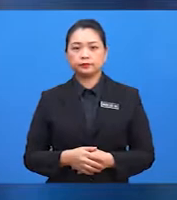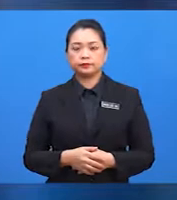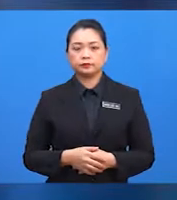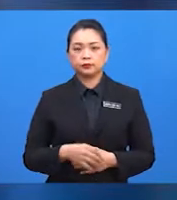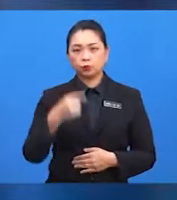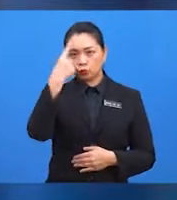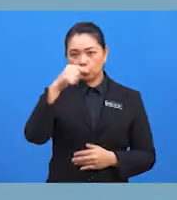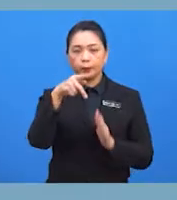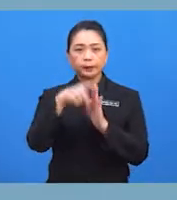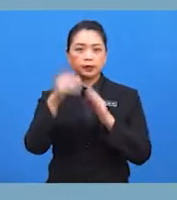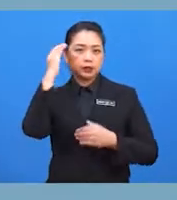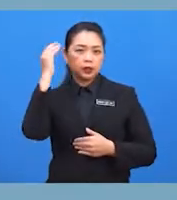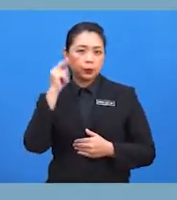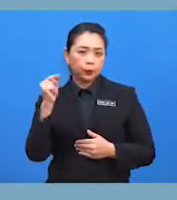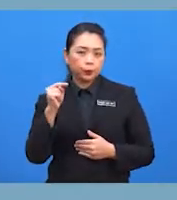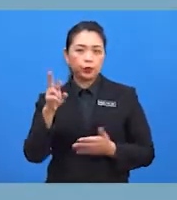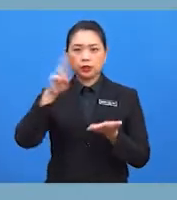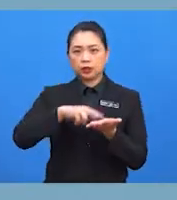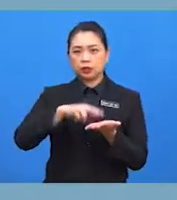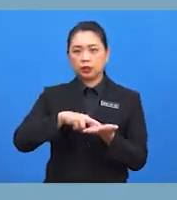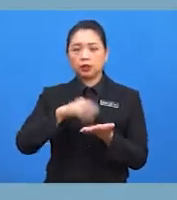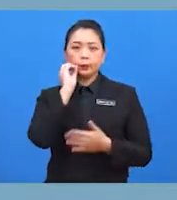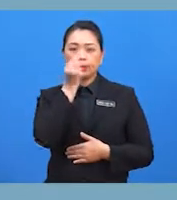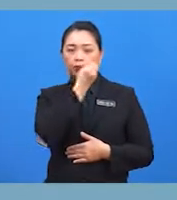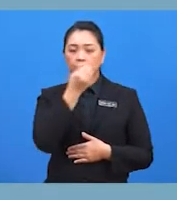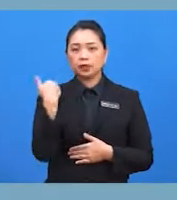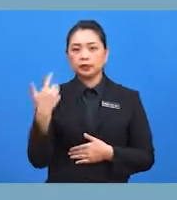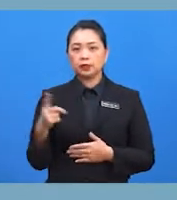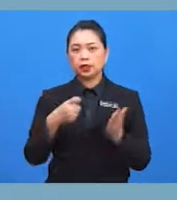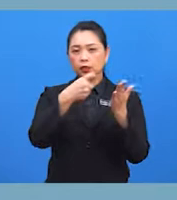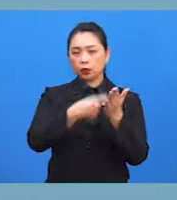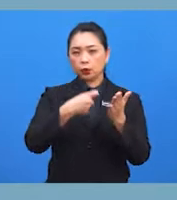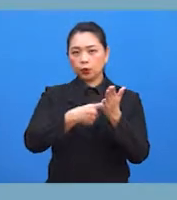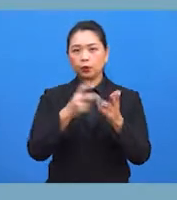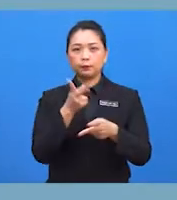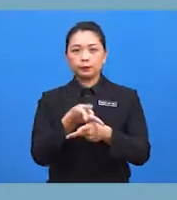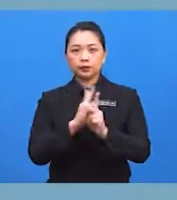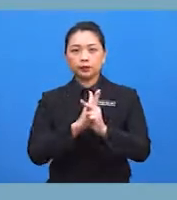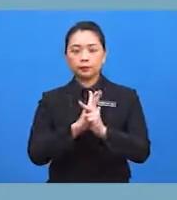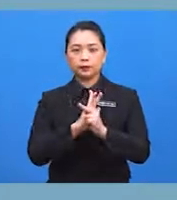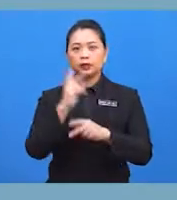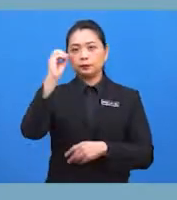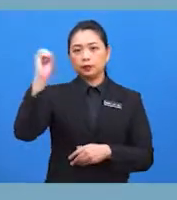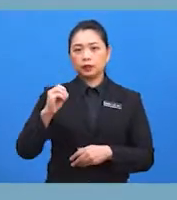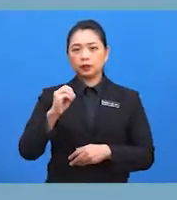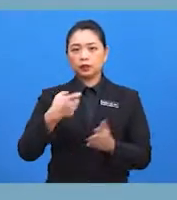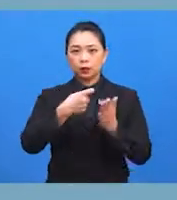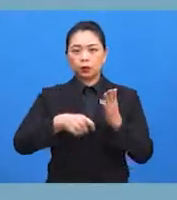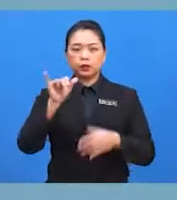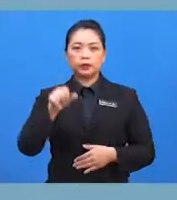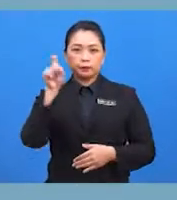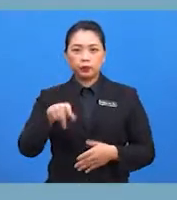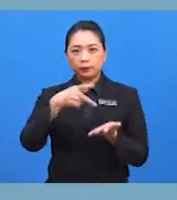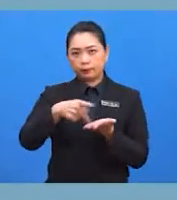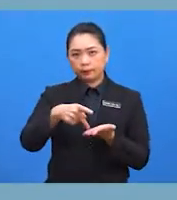ketahuan penonton sekalian, kadar bunga ialah kos pinjaman untuk peratusan kos yang perlu dibayar untuk sejumlah